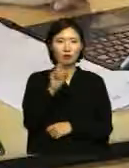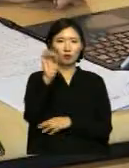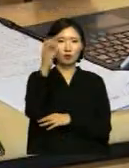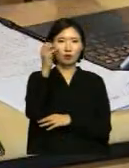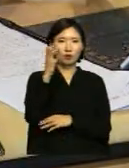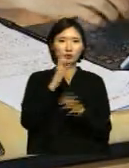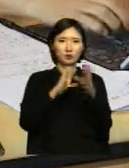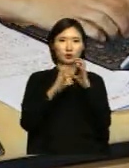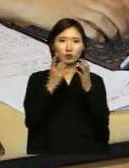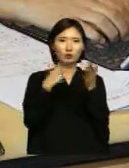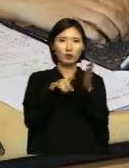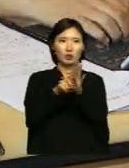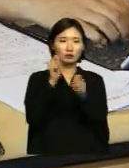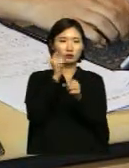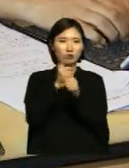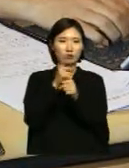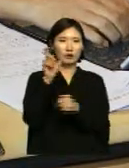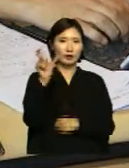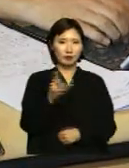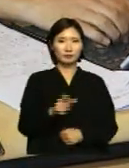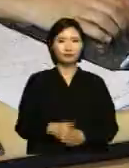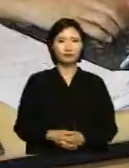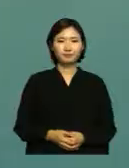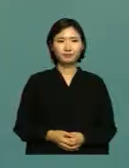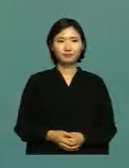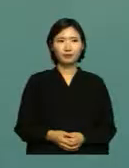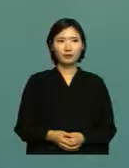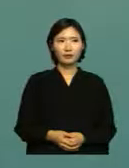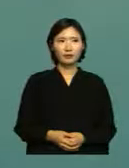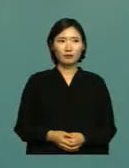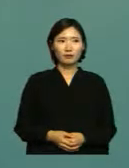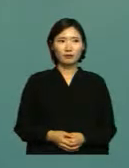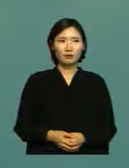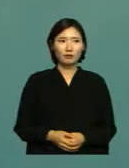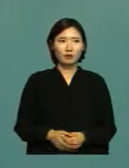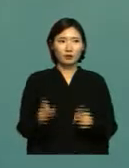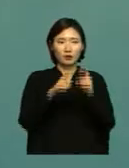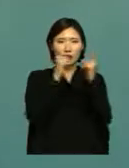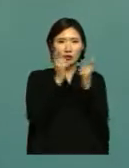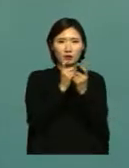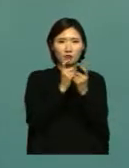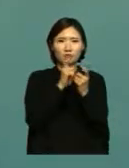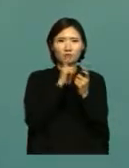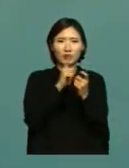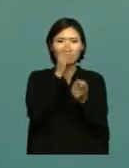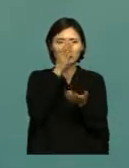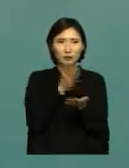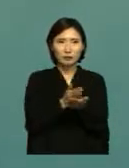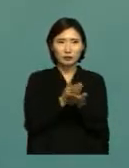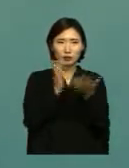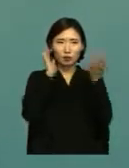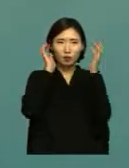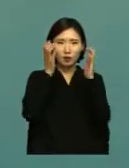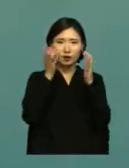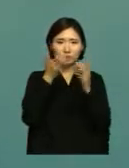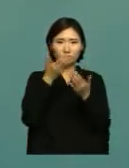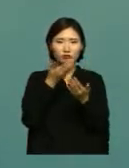언론과의 소통을 위한 성격이 짙었습니다. 이 내용을 개인적으로 얘기하지 말자. 그럼 혼란만